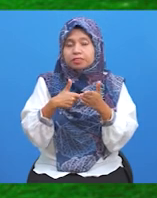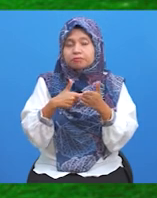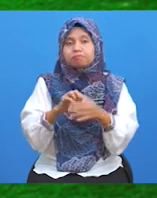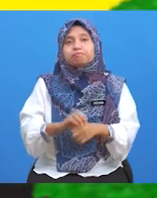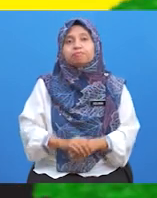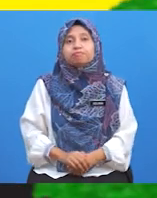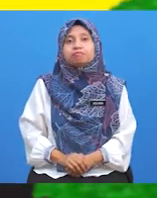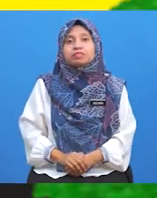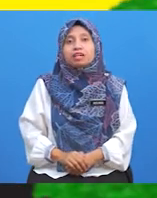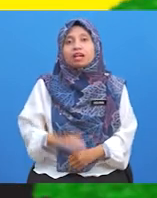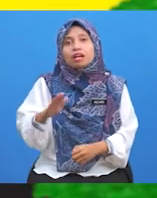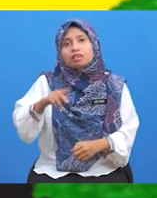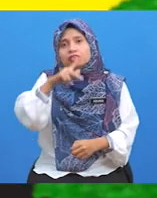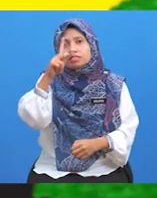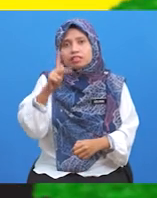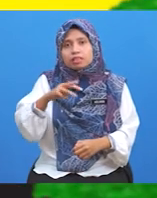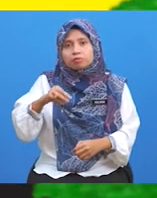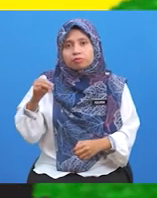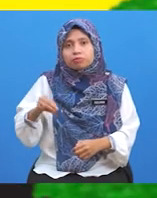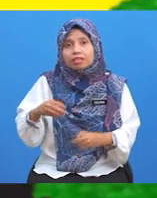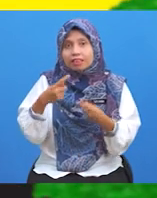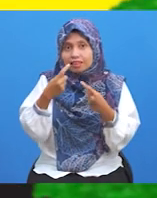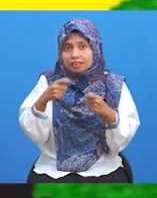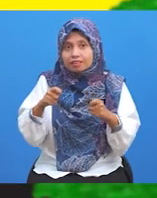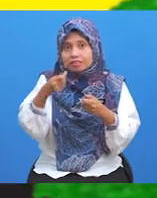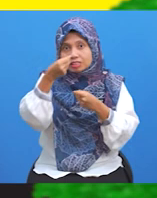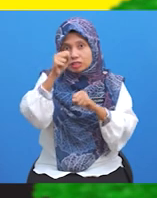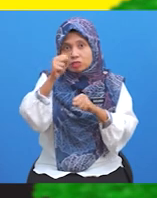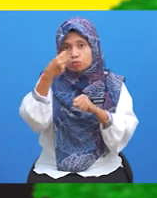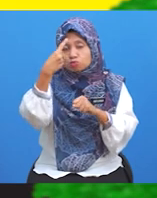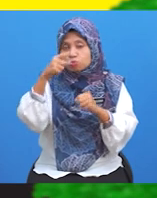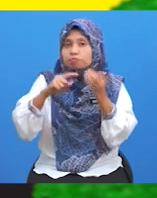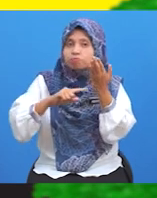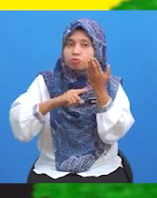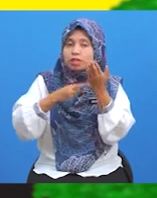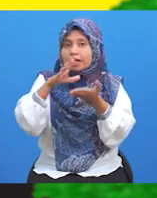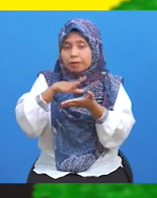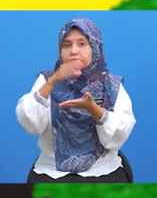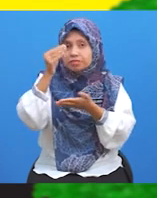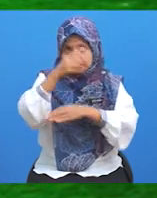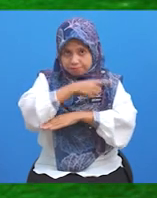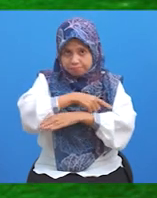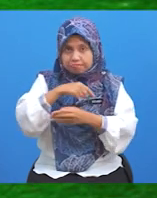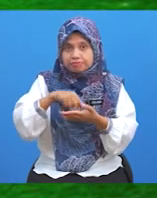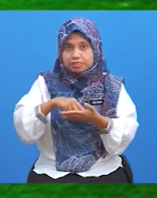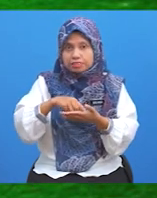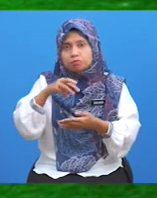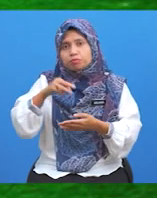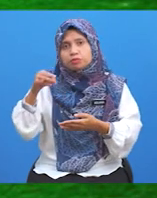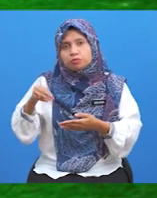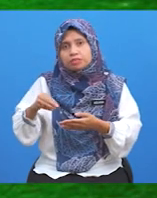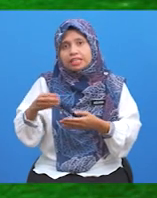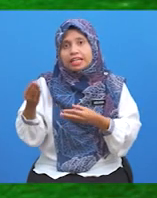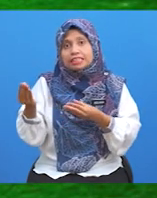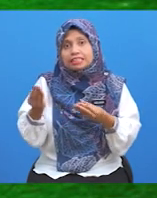Pendidikan. Adakah murid-murid telah bersedia untuk memulakan pembelajaran pada hari ini? Murid-murid,